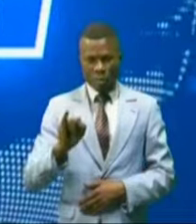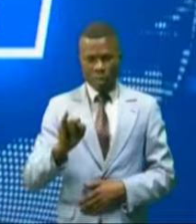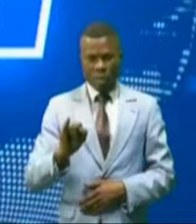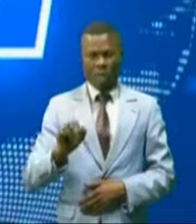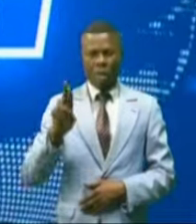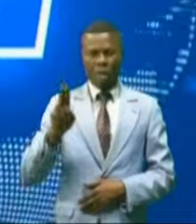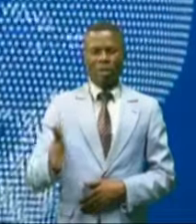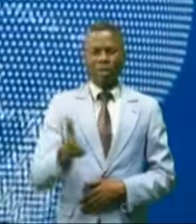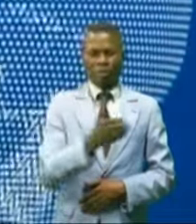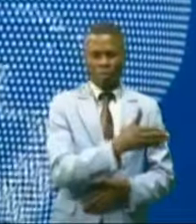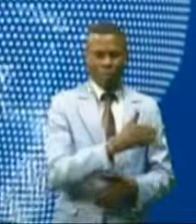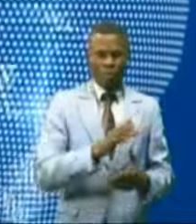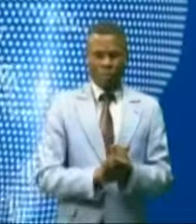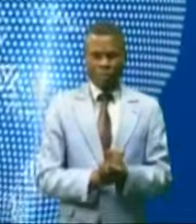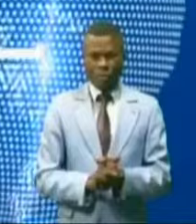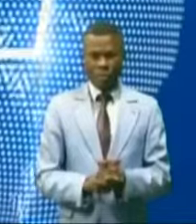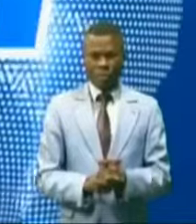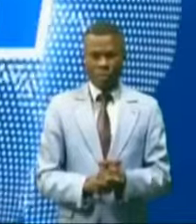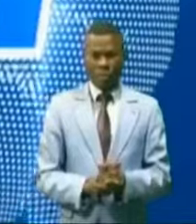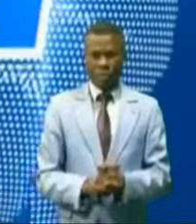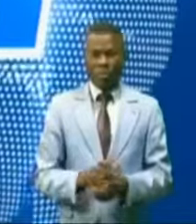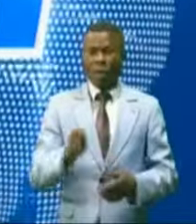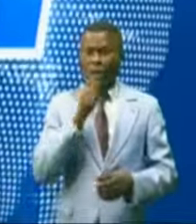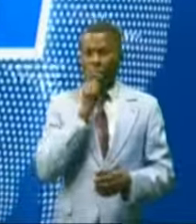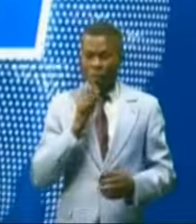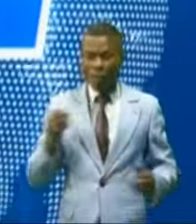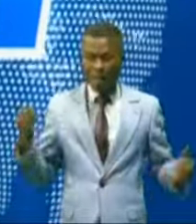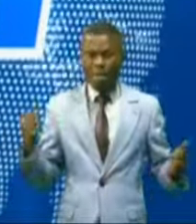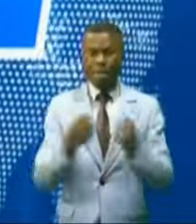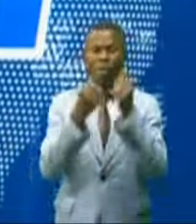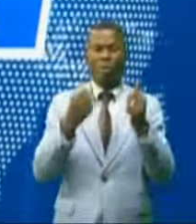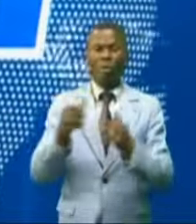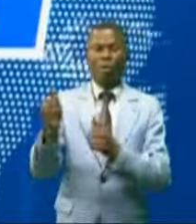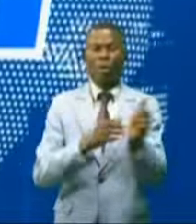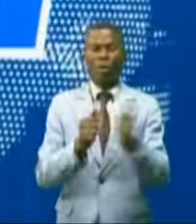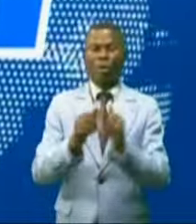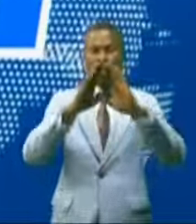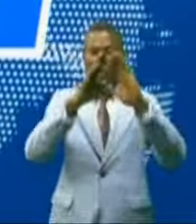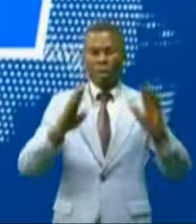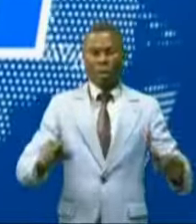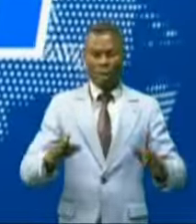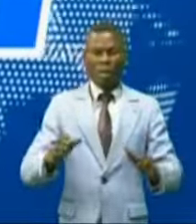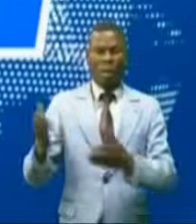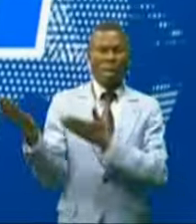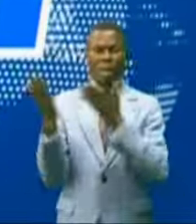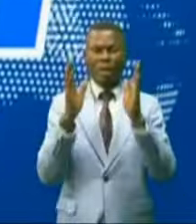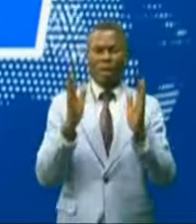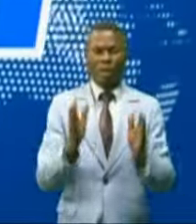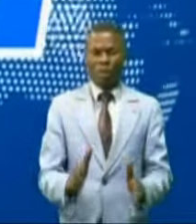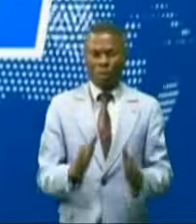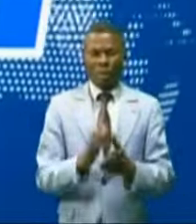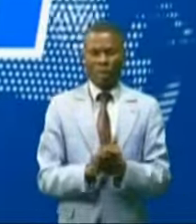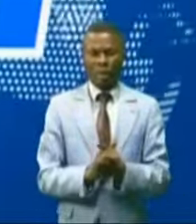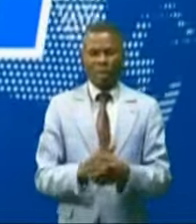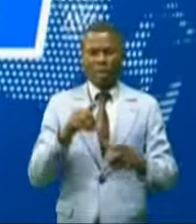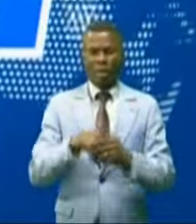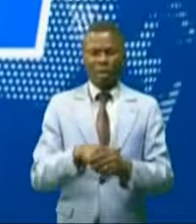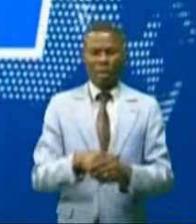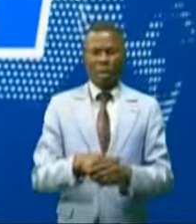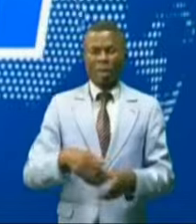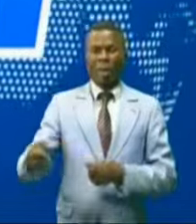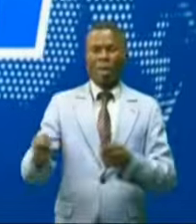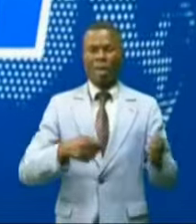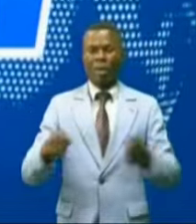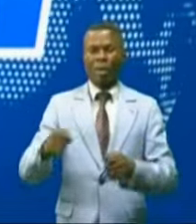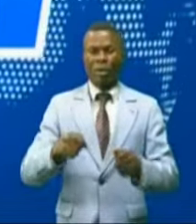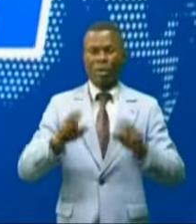RTNC. Après l'incendie qui a ravagé quelques maisons de commerce dans le marché